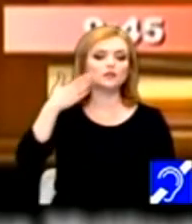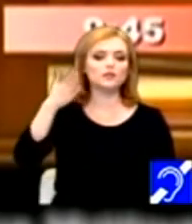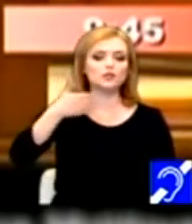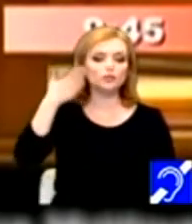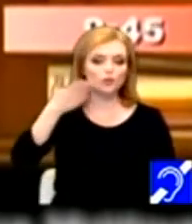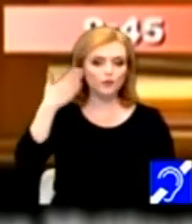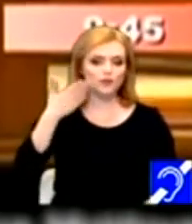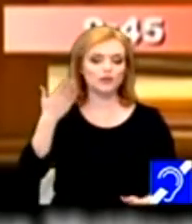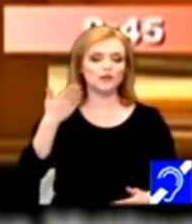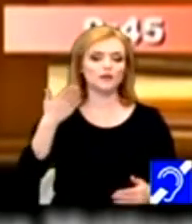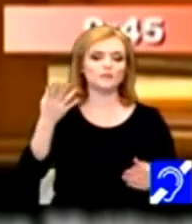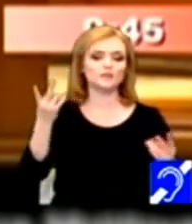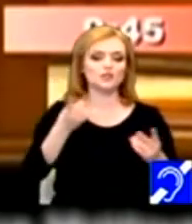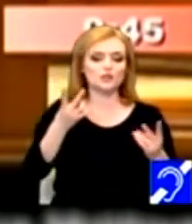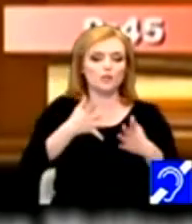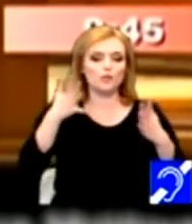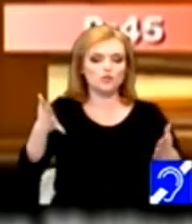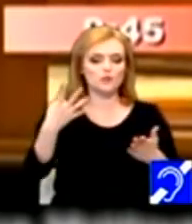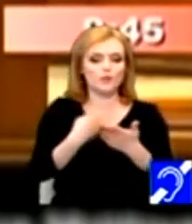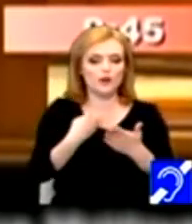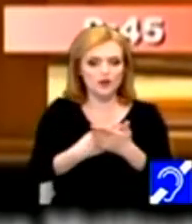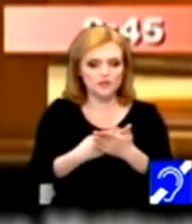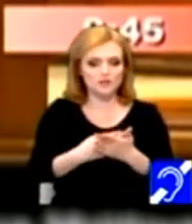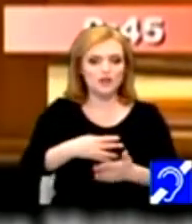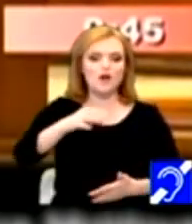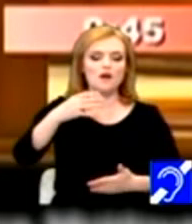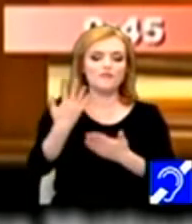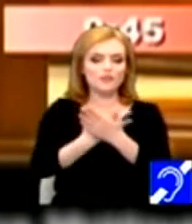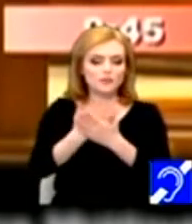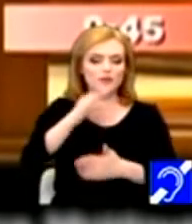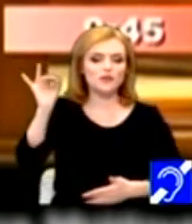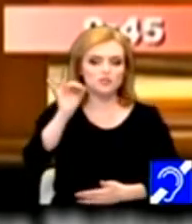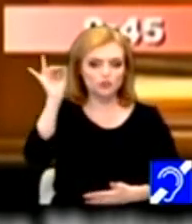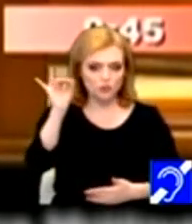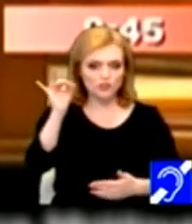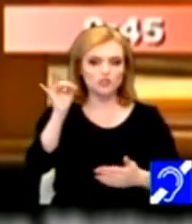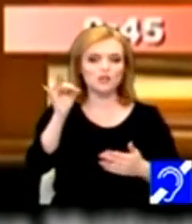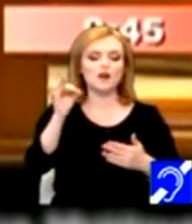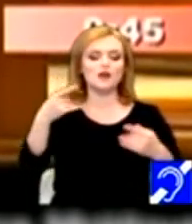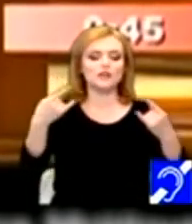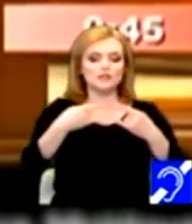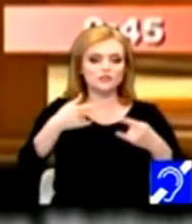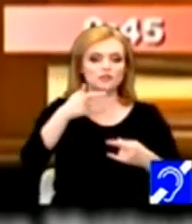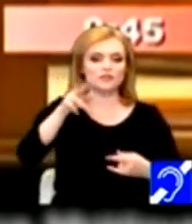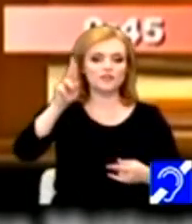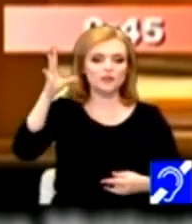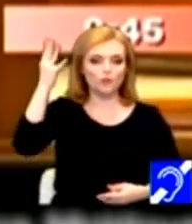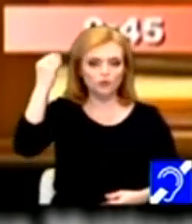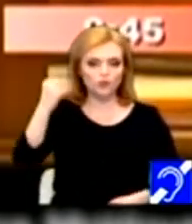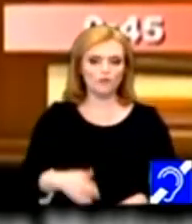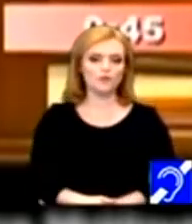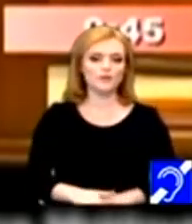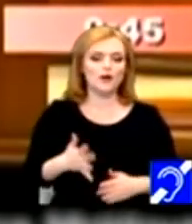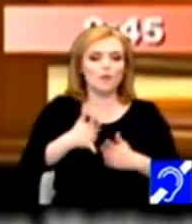mult decât să vorbim despre filme istorice date la TVR Moldova, trebuie să facem mult mai atractive programele pentru publicul de